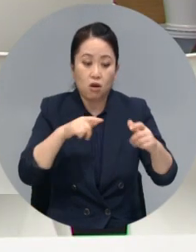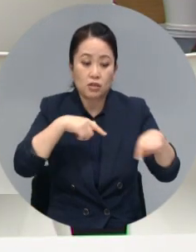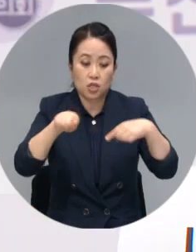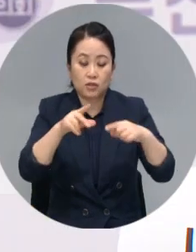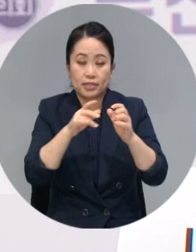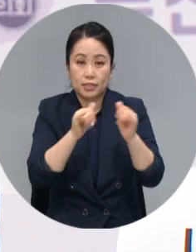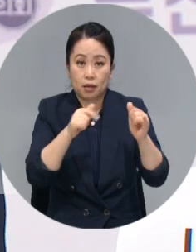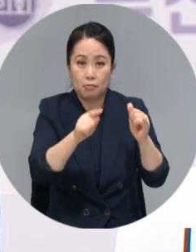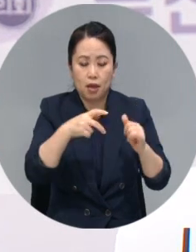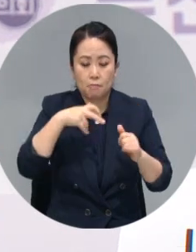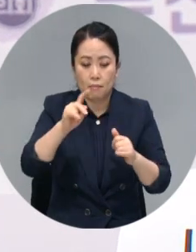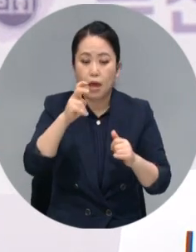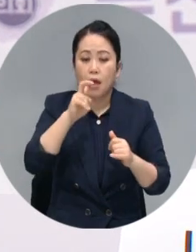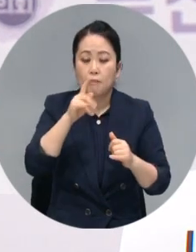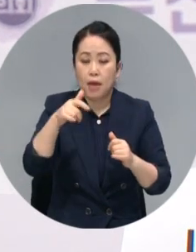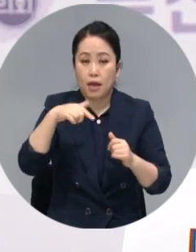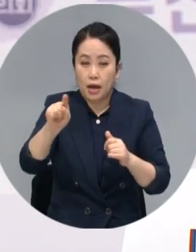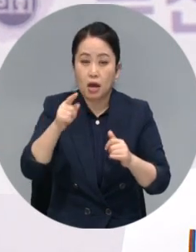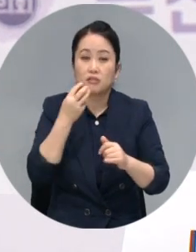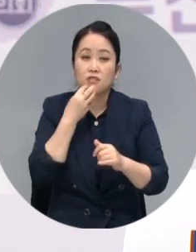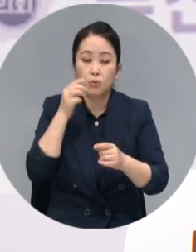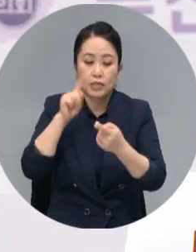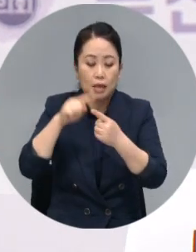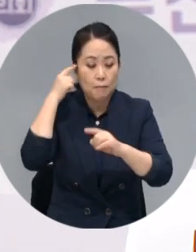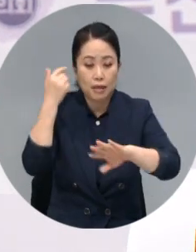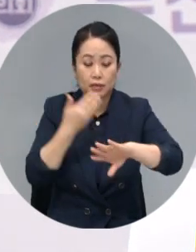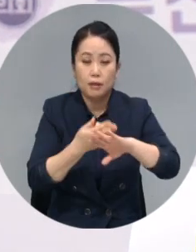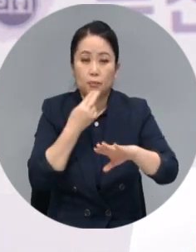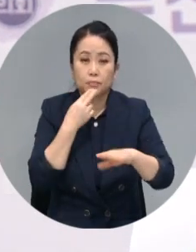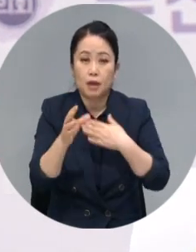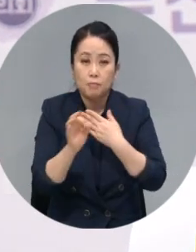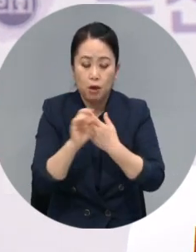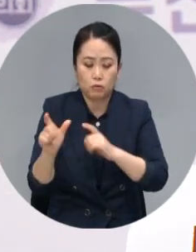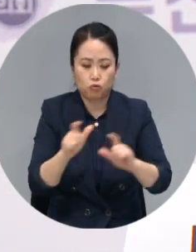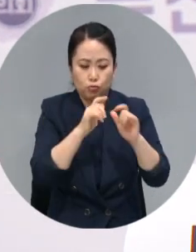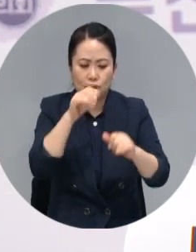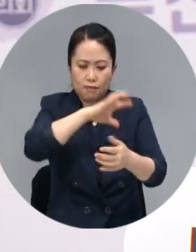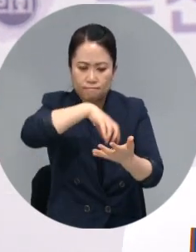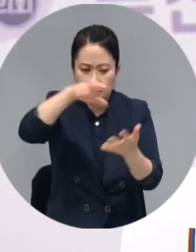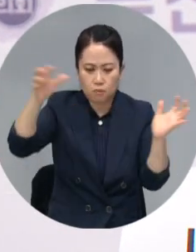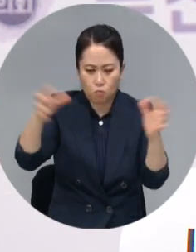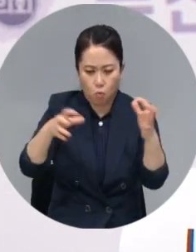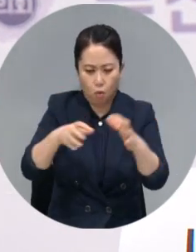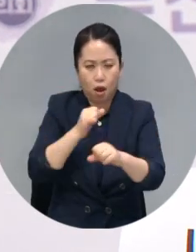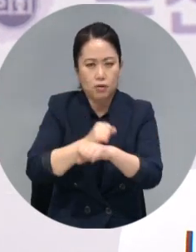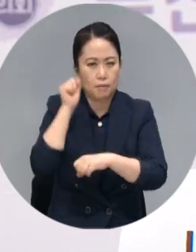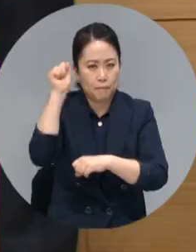입장을 밝히지 않을 경우 주민 소환 운동도 불사하겠다고 강조했습니다.